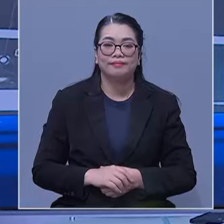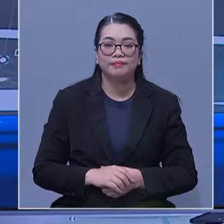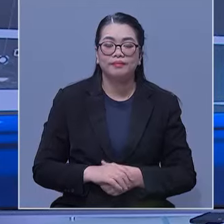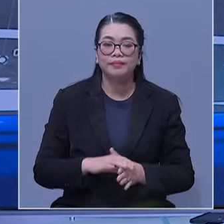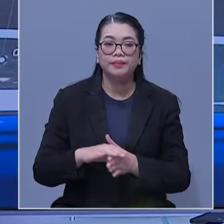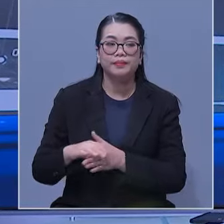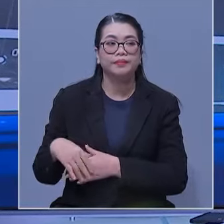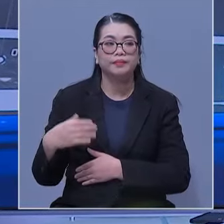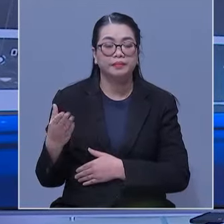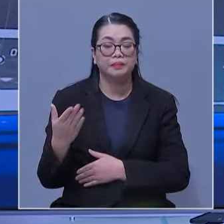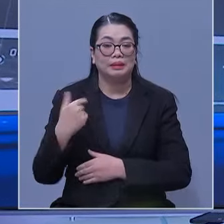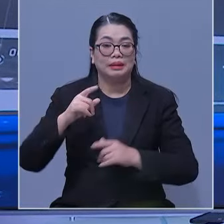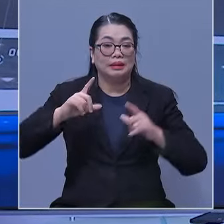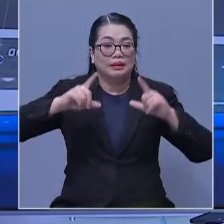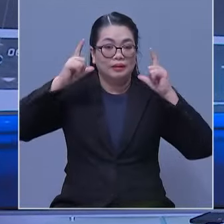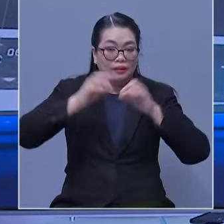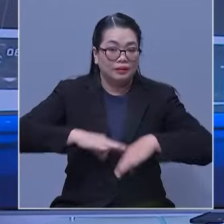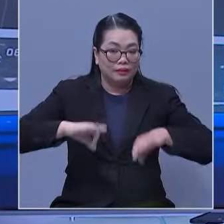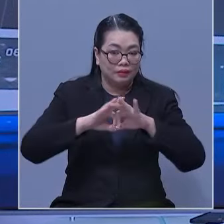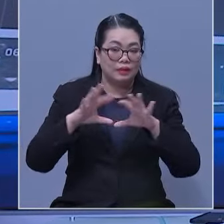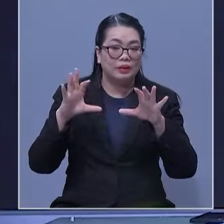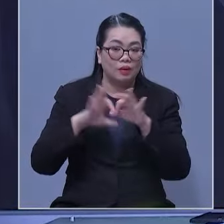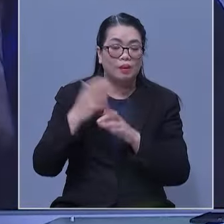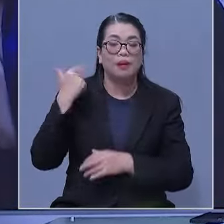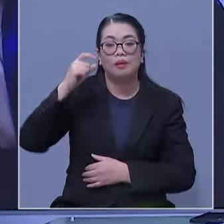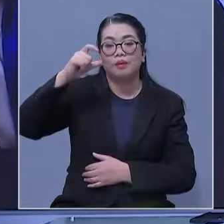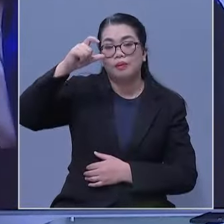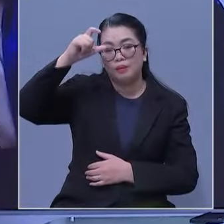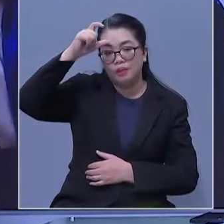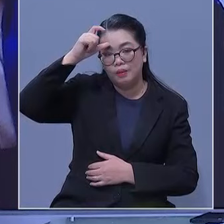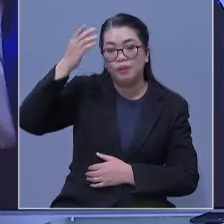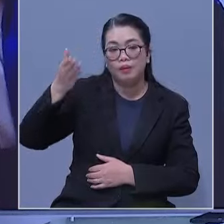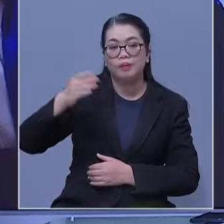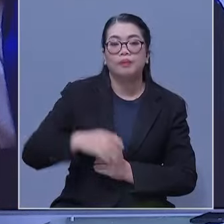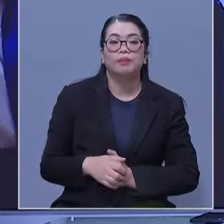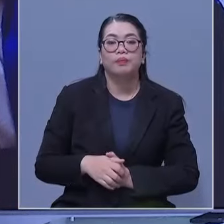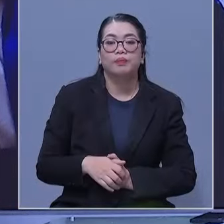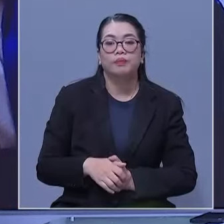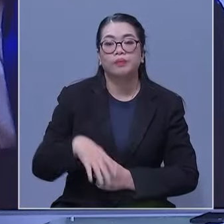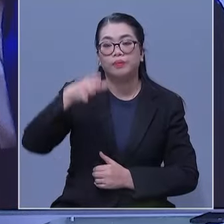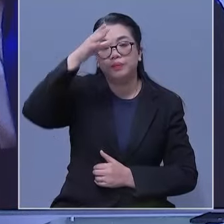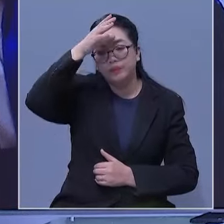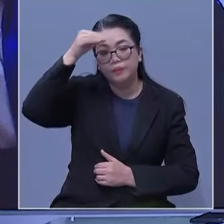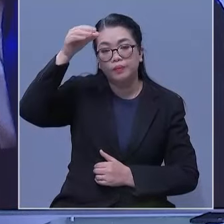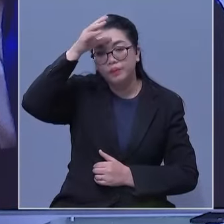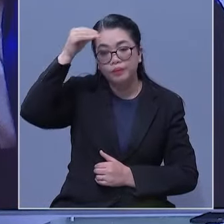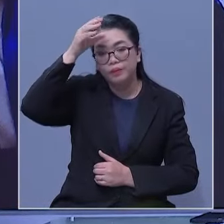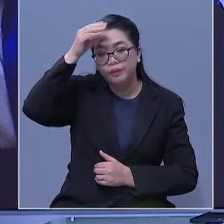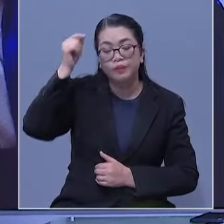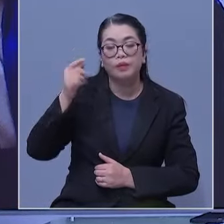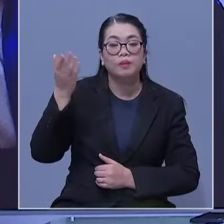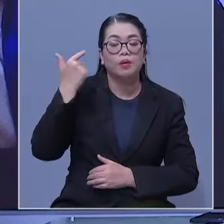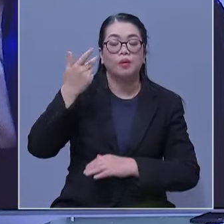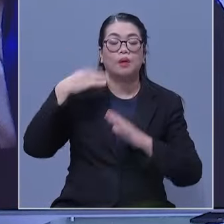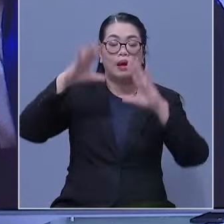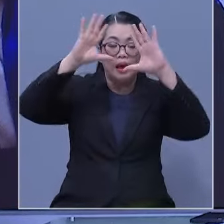ไปดูอีกหนึ่งคดีใหญ่นะคะที่เกี่ยวข้องกับโดนัลด์ทรัมป์อดีตประธานาธิบดีสหรัฐ คือเขาเป็นคนที่เคยดำรงตำแหน่งอดีต